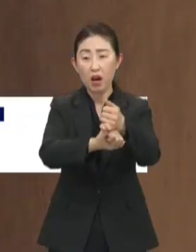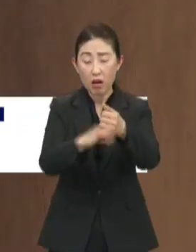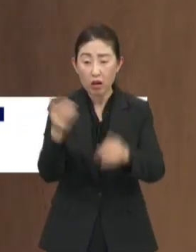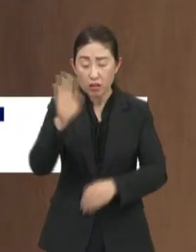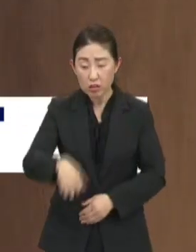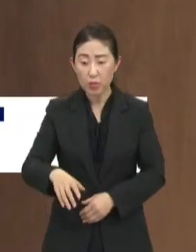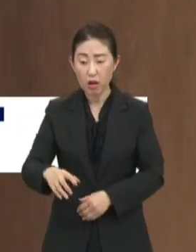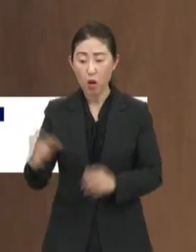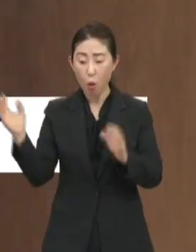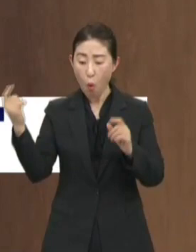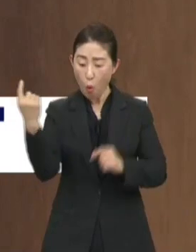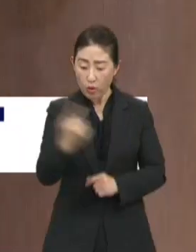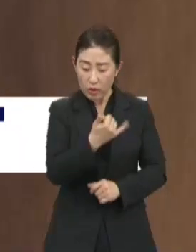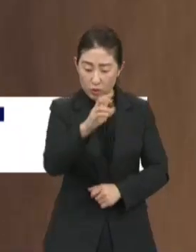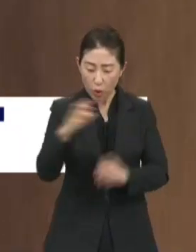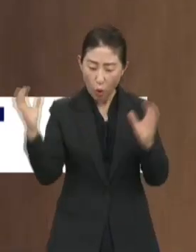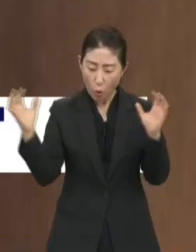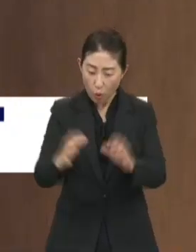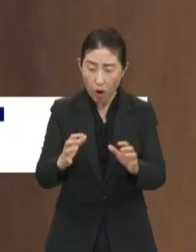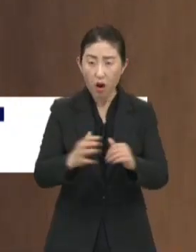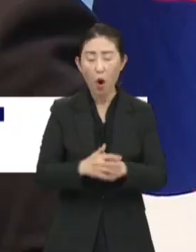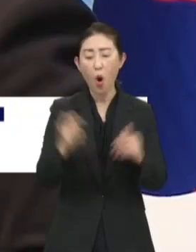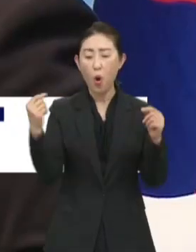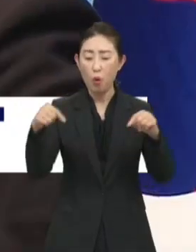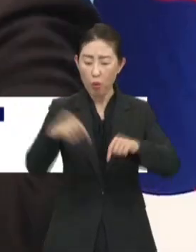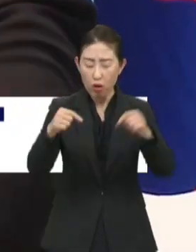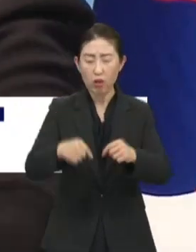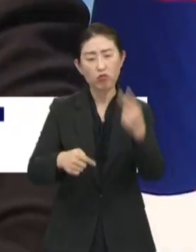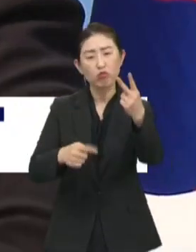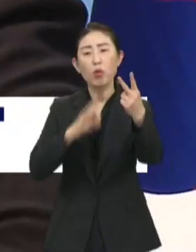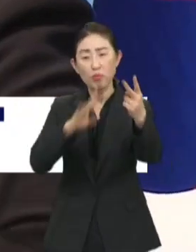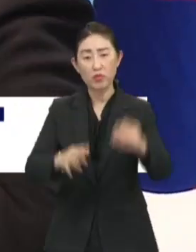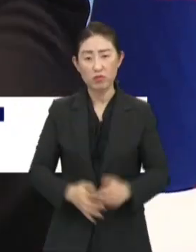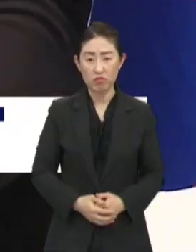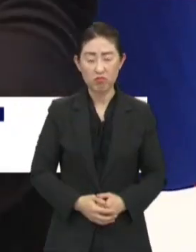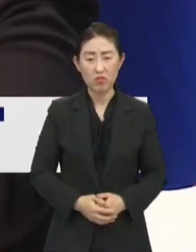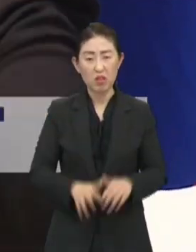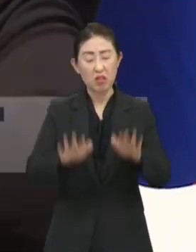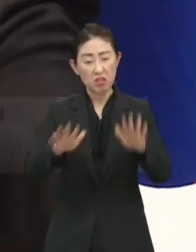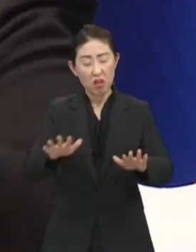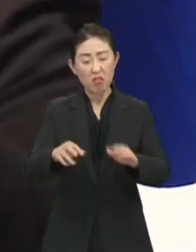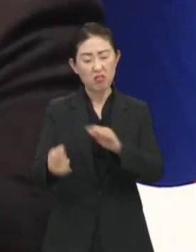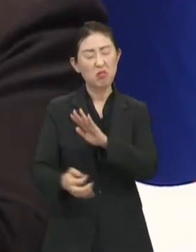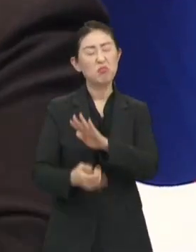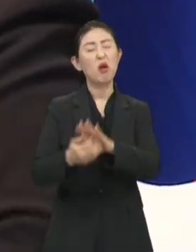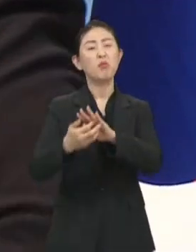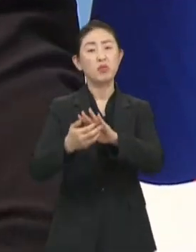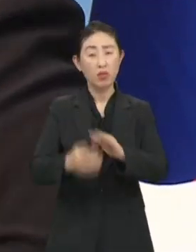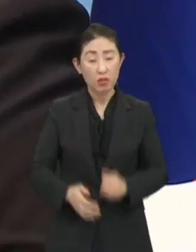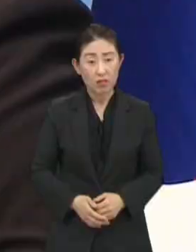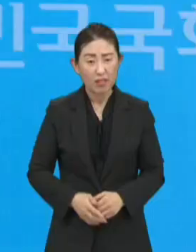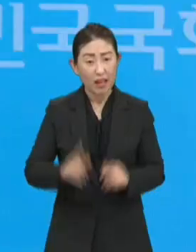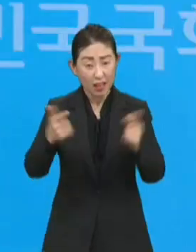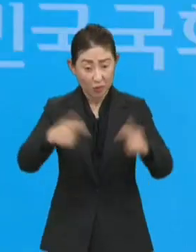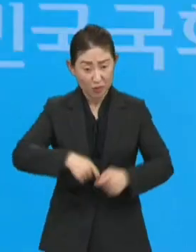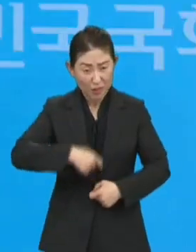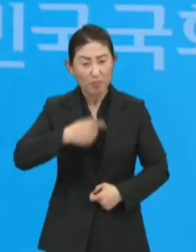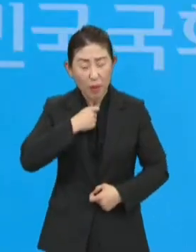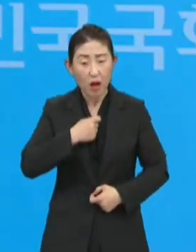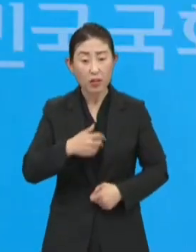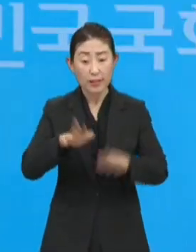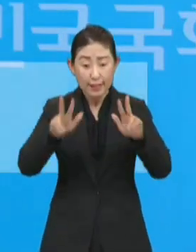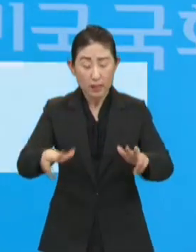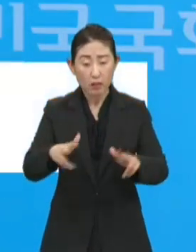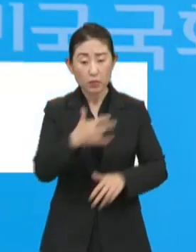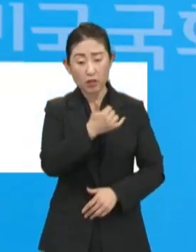차례 국무회의에 그쳤다며 꼼수가 아님을 보이라면 세종을 행정수도로 선포하라고 요구했습니다.